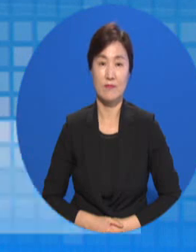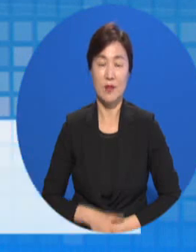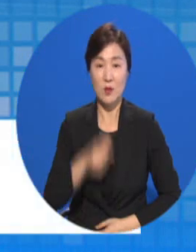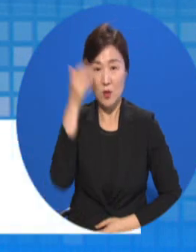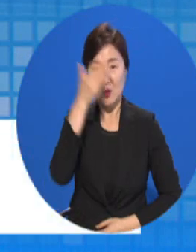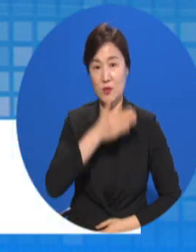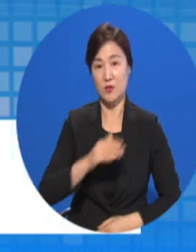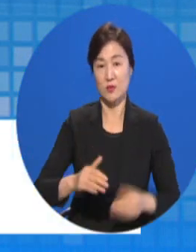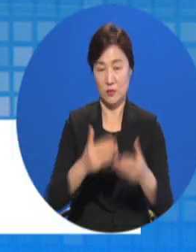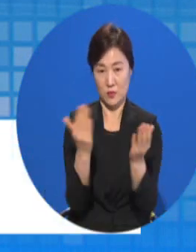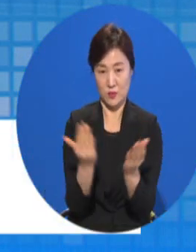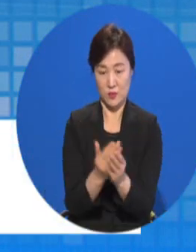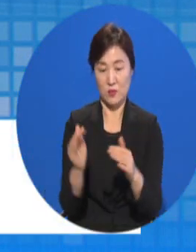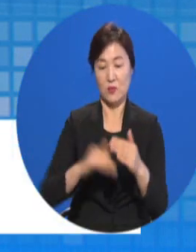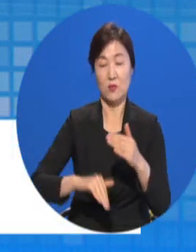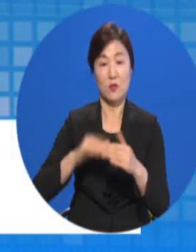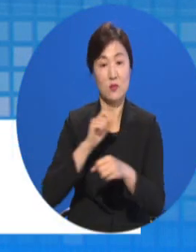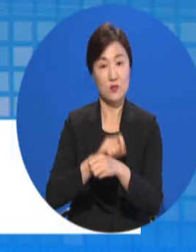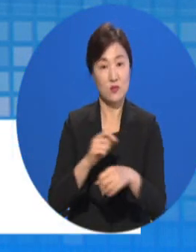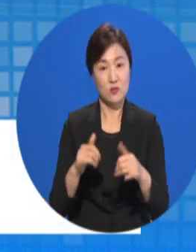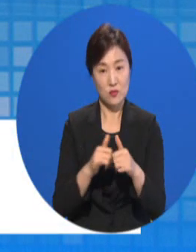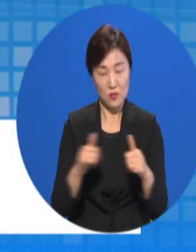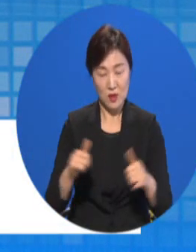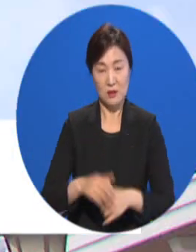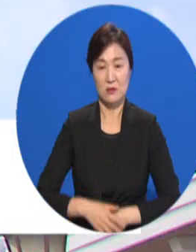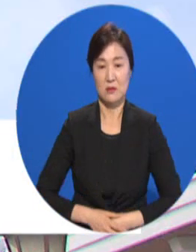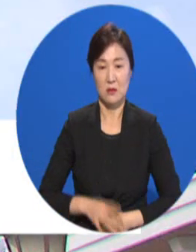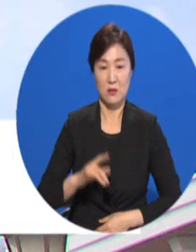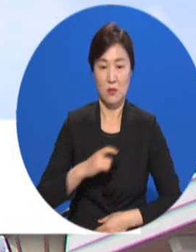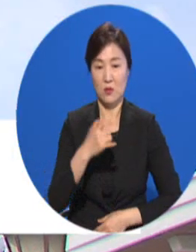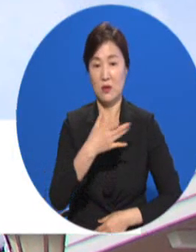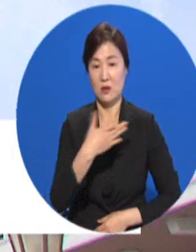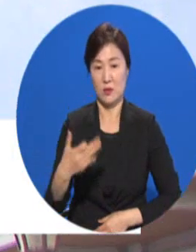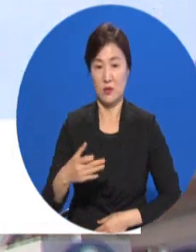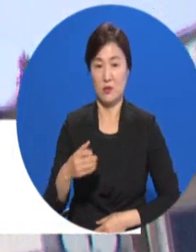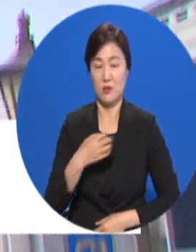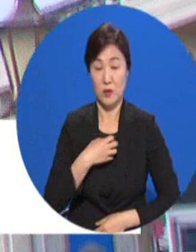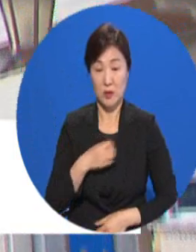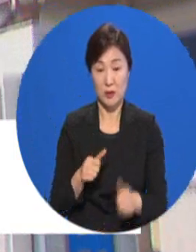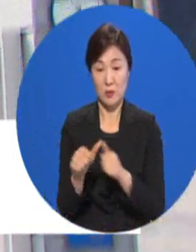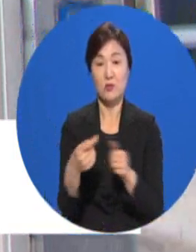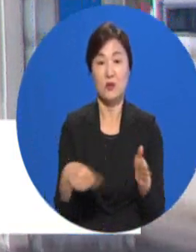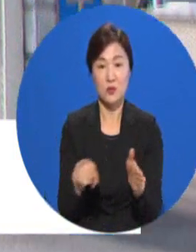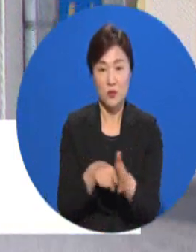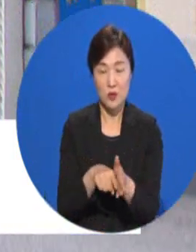여수시 전체 정규직 공무원들이 코로나19 위기 극복을 위해 급여